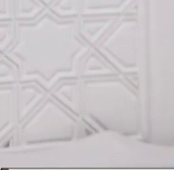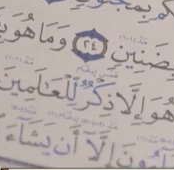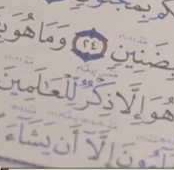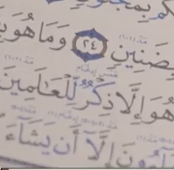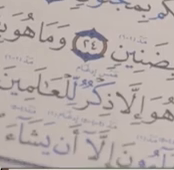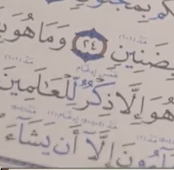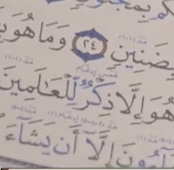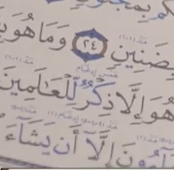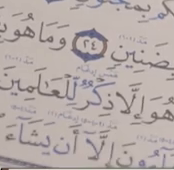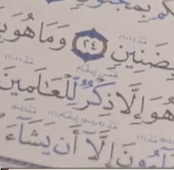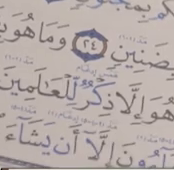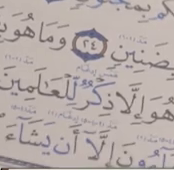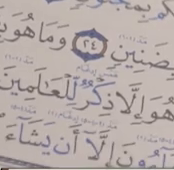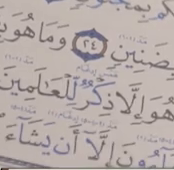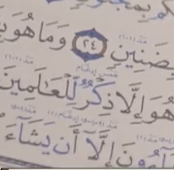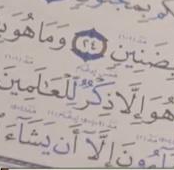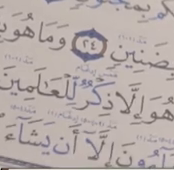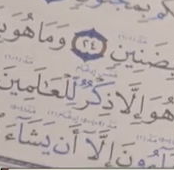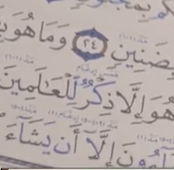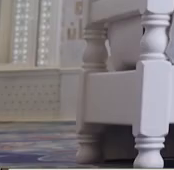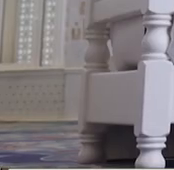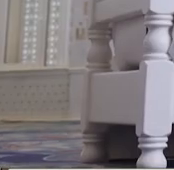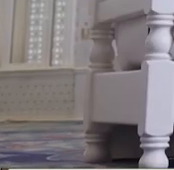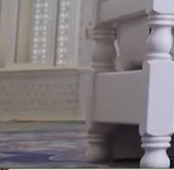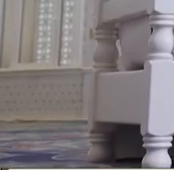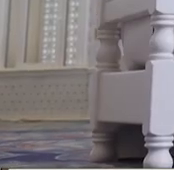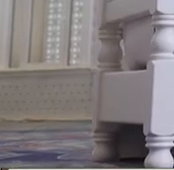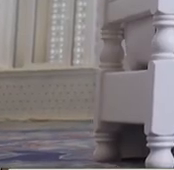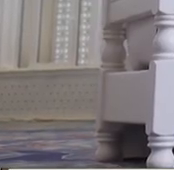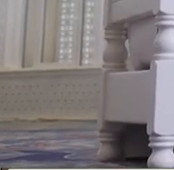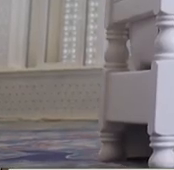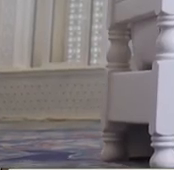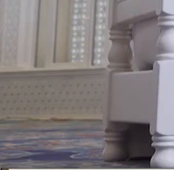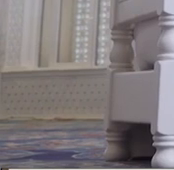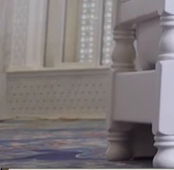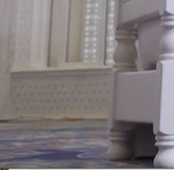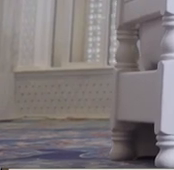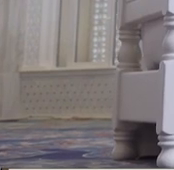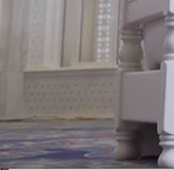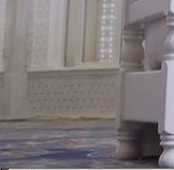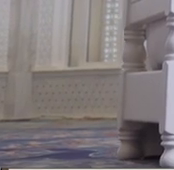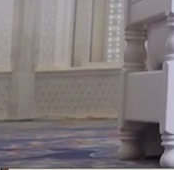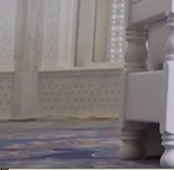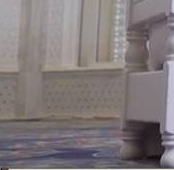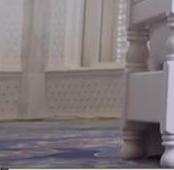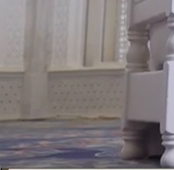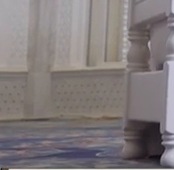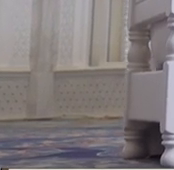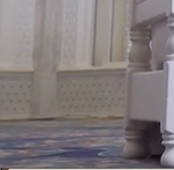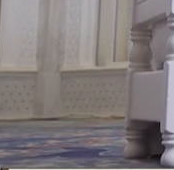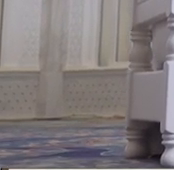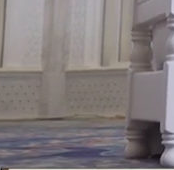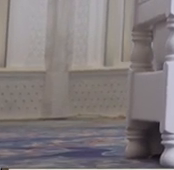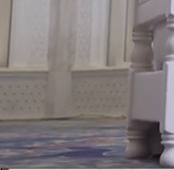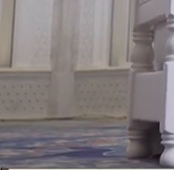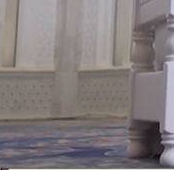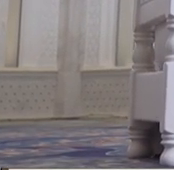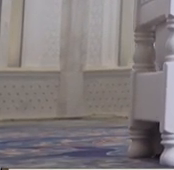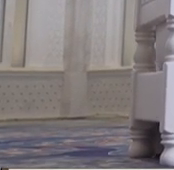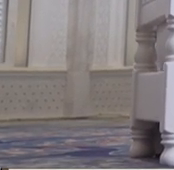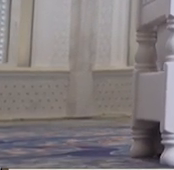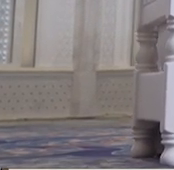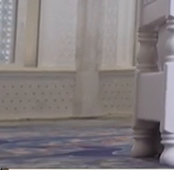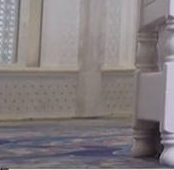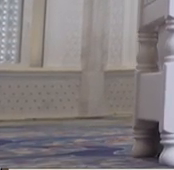كتاب قلوب عامره الفكره الاساسيه بتاعته ازاي نعلم الناس كيف يتلا القران